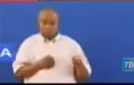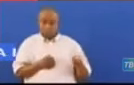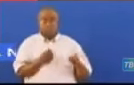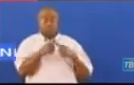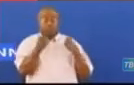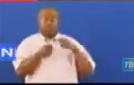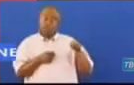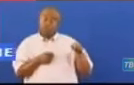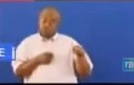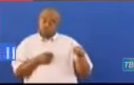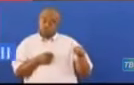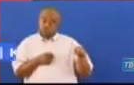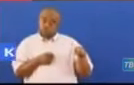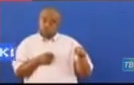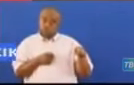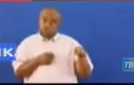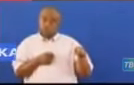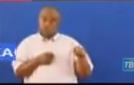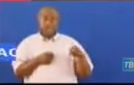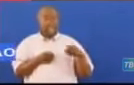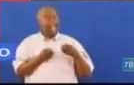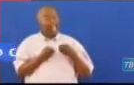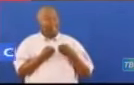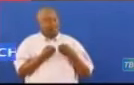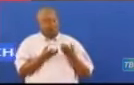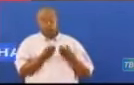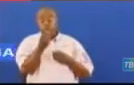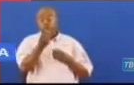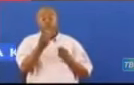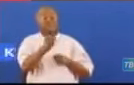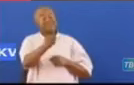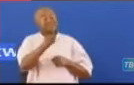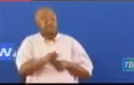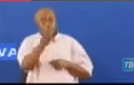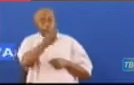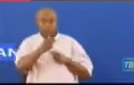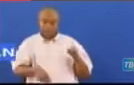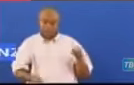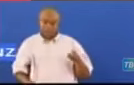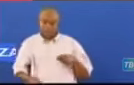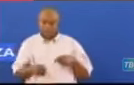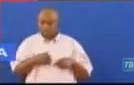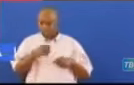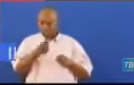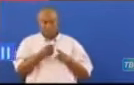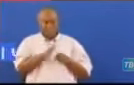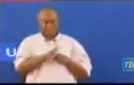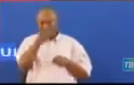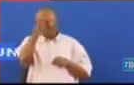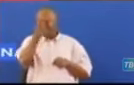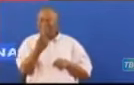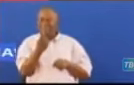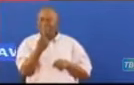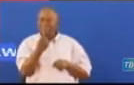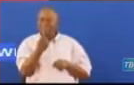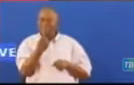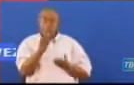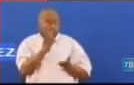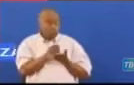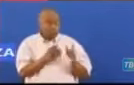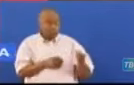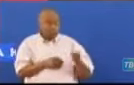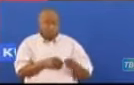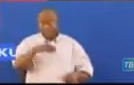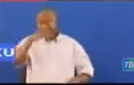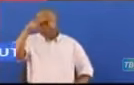Askofu Gwajima ametoa tuhuma nzito sana kwa nchi. Na mimi nafikiria haya mambo, nimejiuliza maswali. Hivi ni kweli jeshi